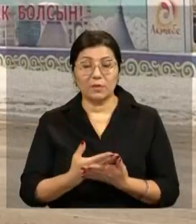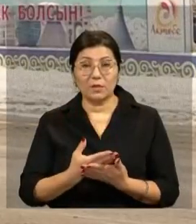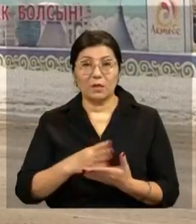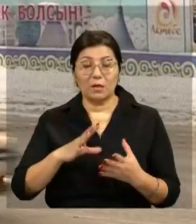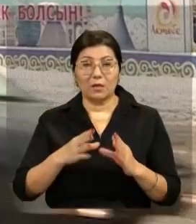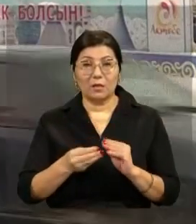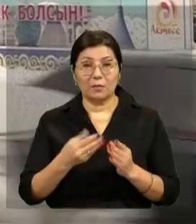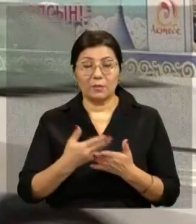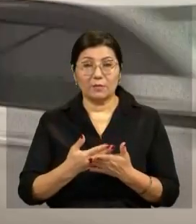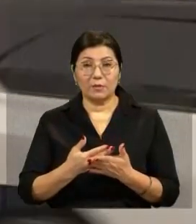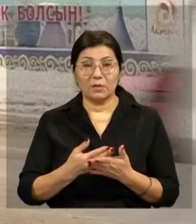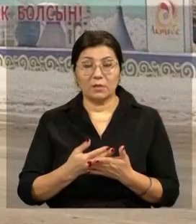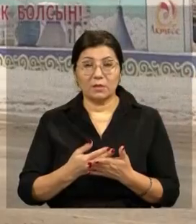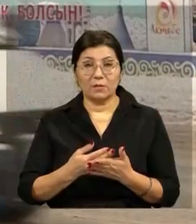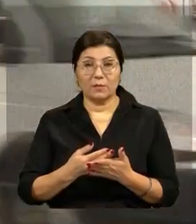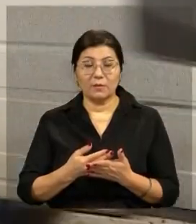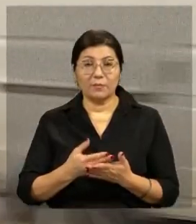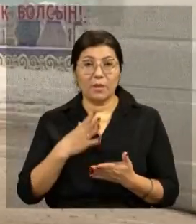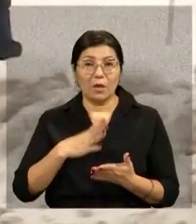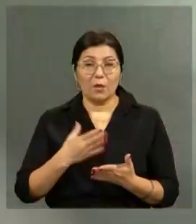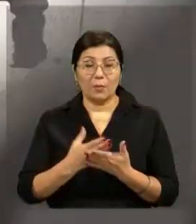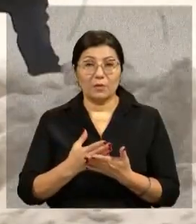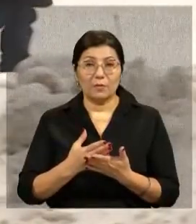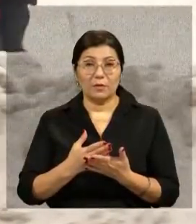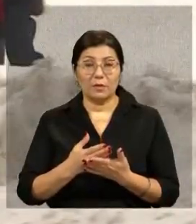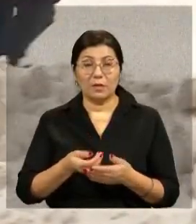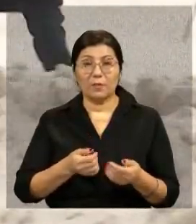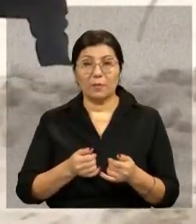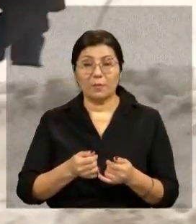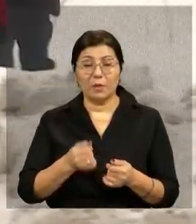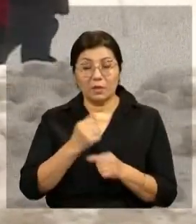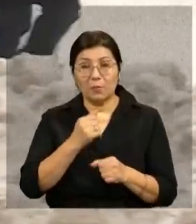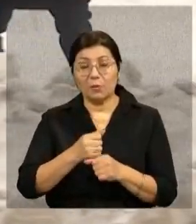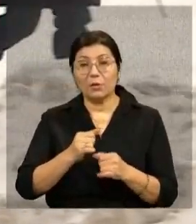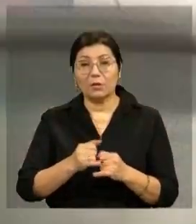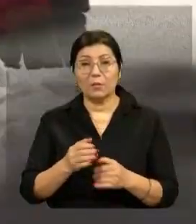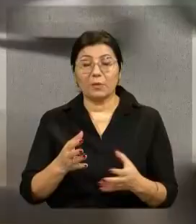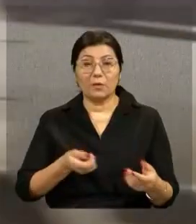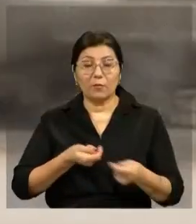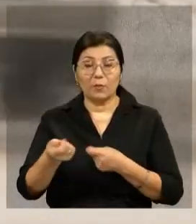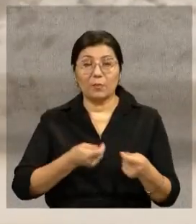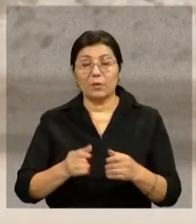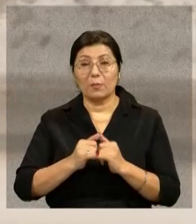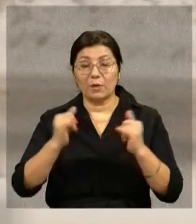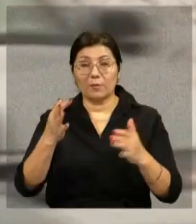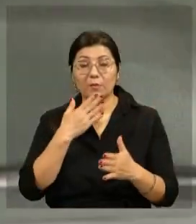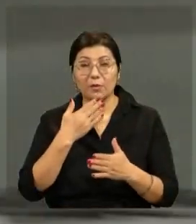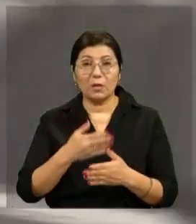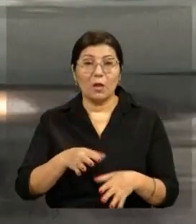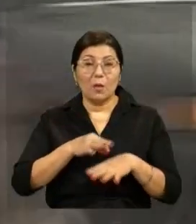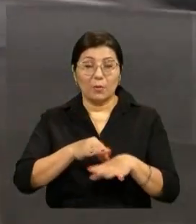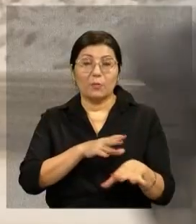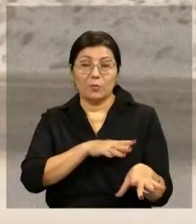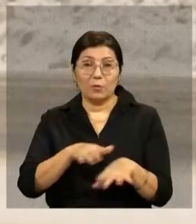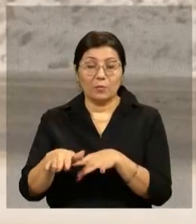результаты социологического опроса, проведенного Управлением по развитию языков. Кроме тестов, организуется много других мероприятий с